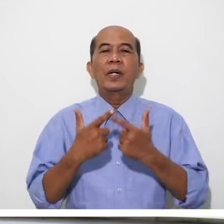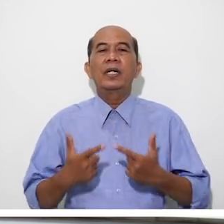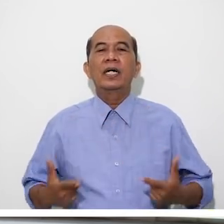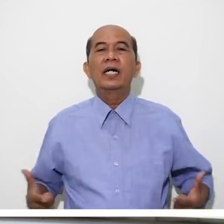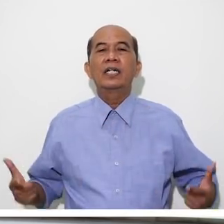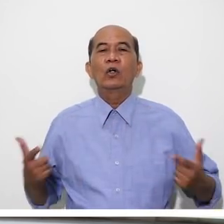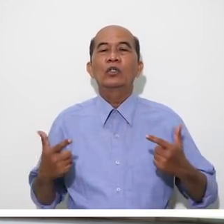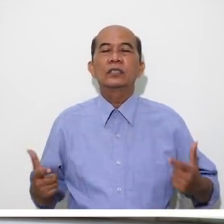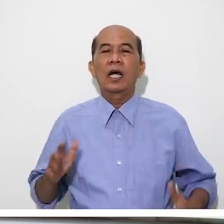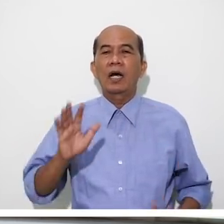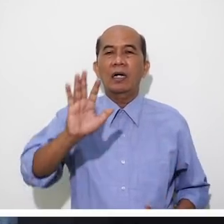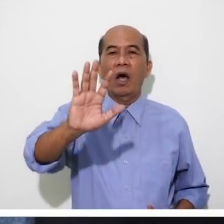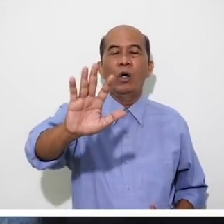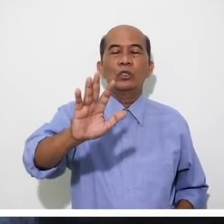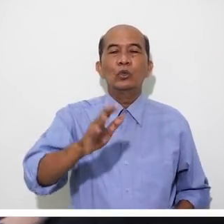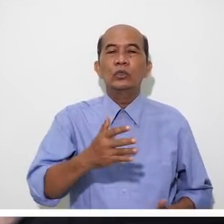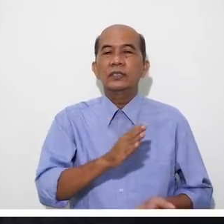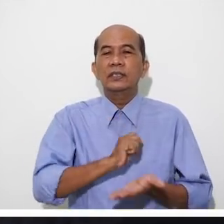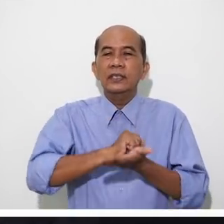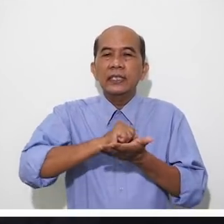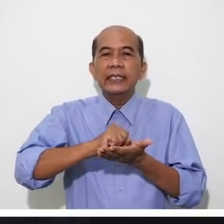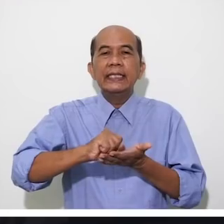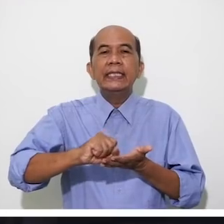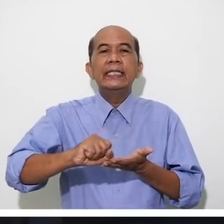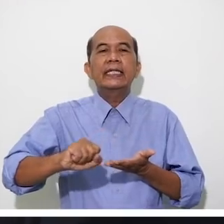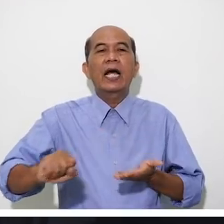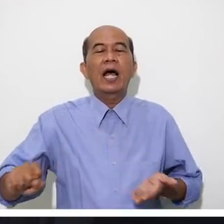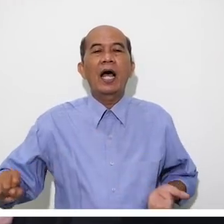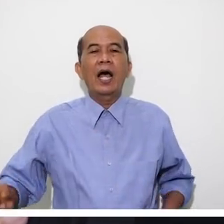Yang berdosa Kau suci.